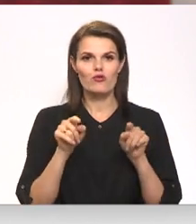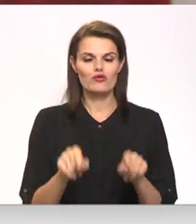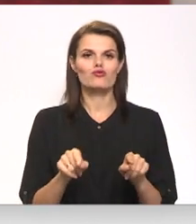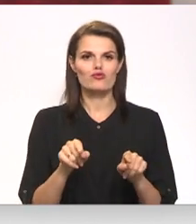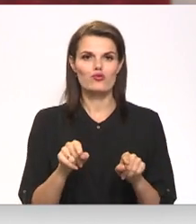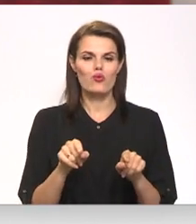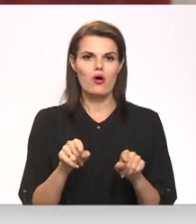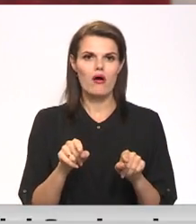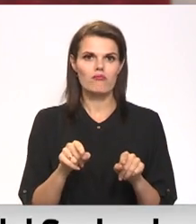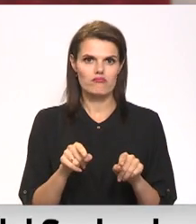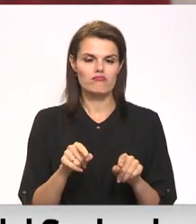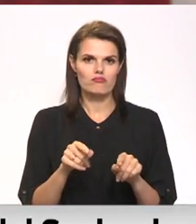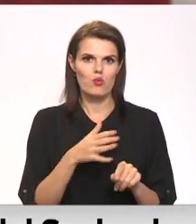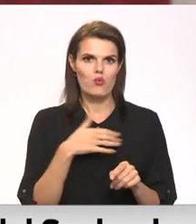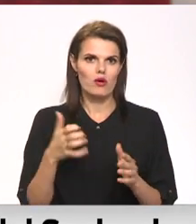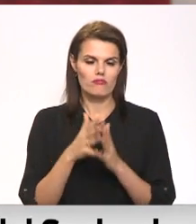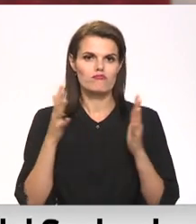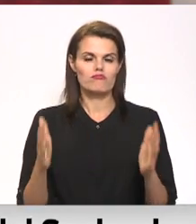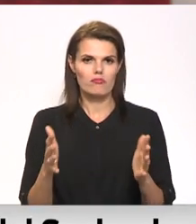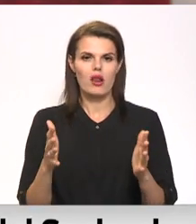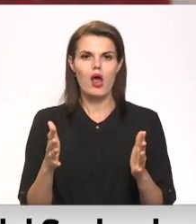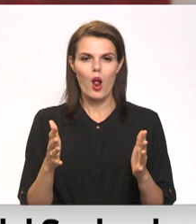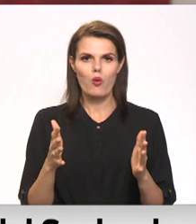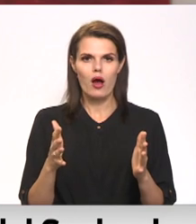šo diezgan ļoti lielo apjomīgo